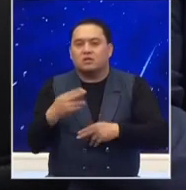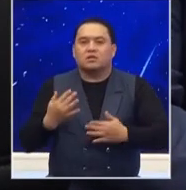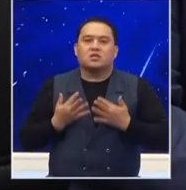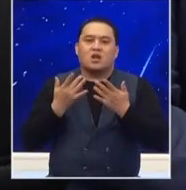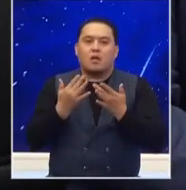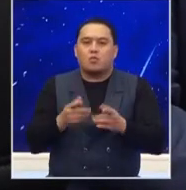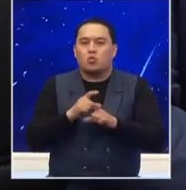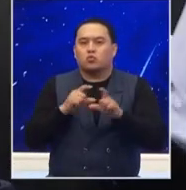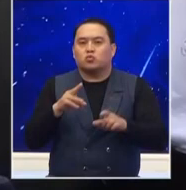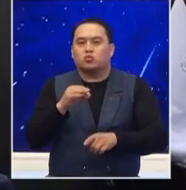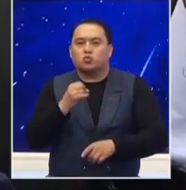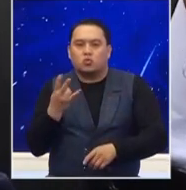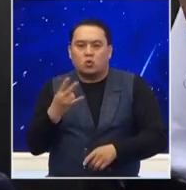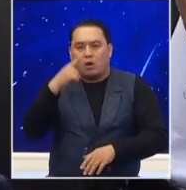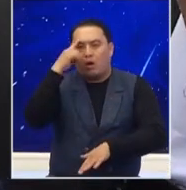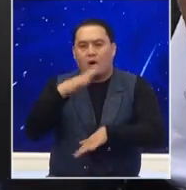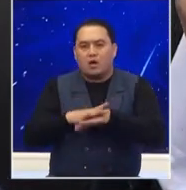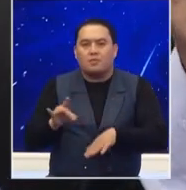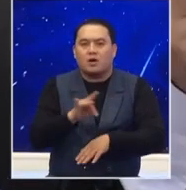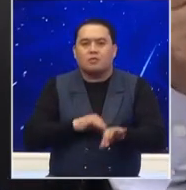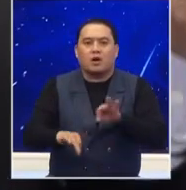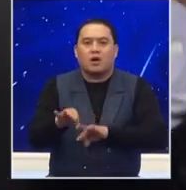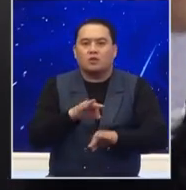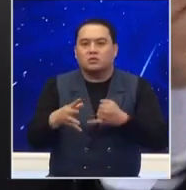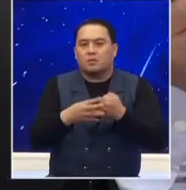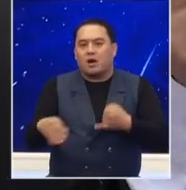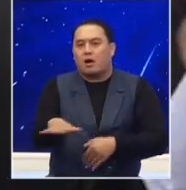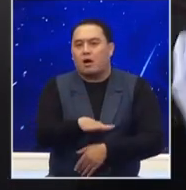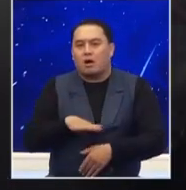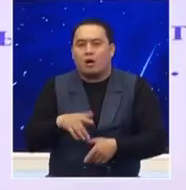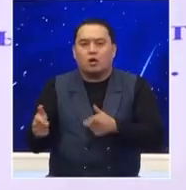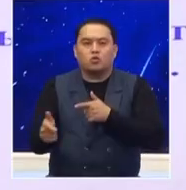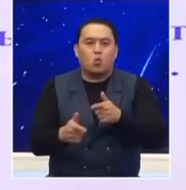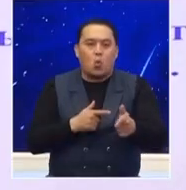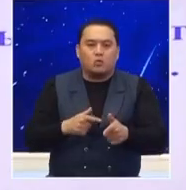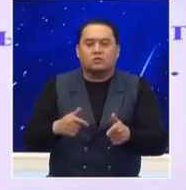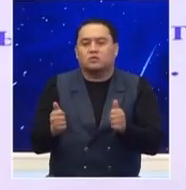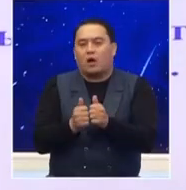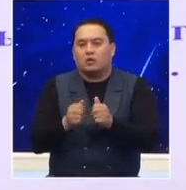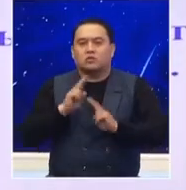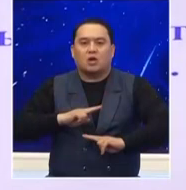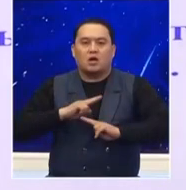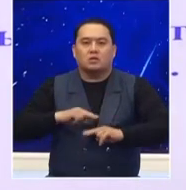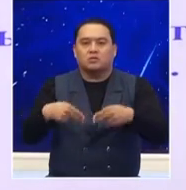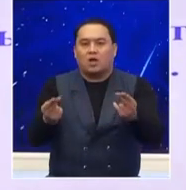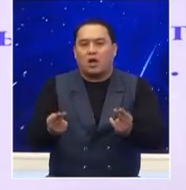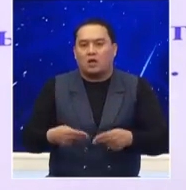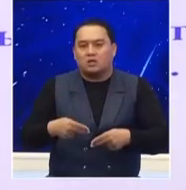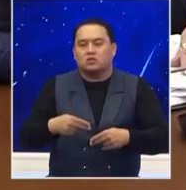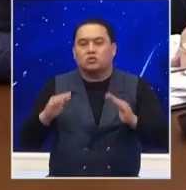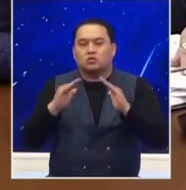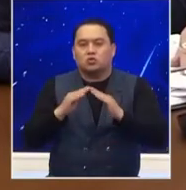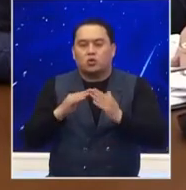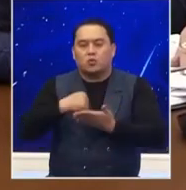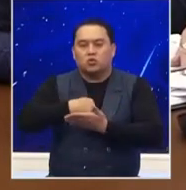строительство здания ЦОНа. По словам акима района, ПСД и земля готовы. В одном помещении будут соседствовать сотрудники ЗАГСа и БТИ. Также в